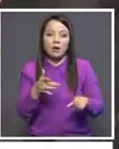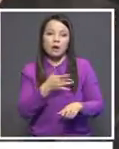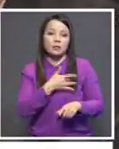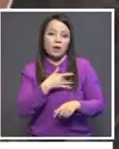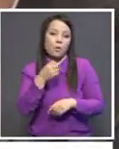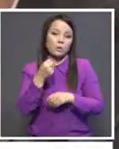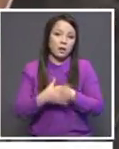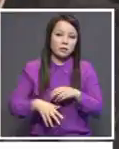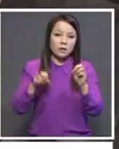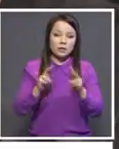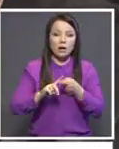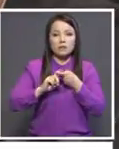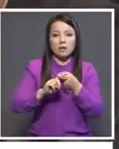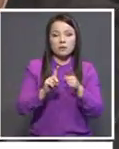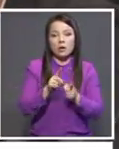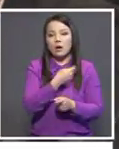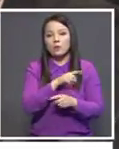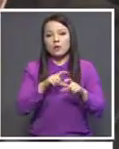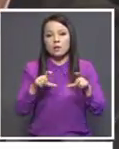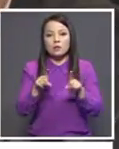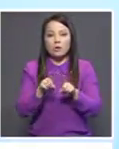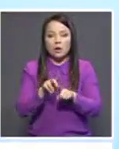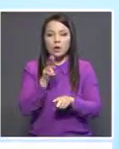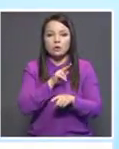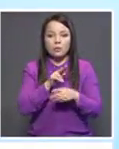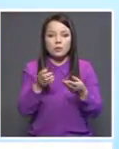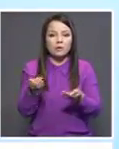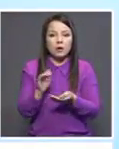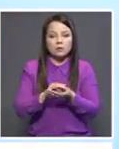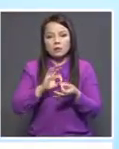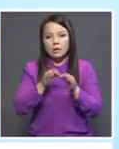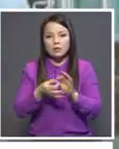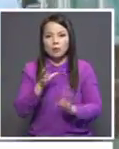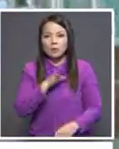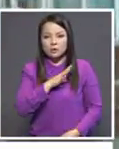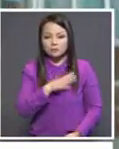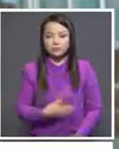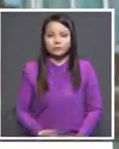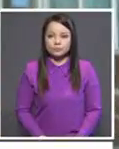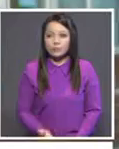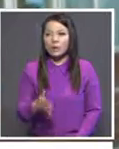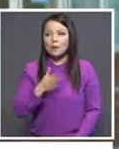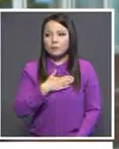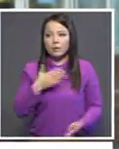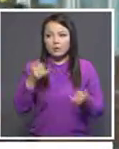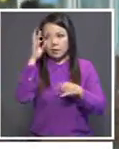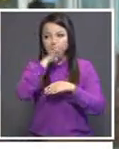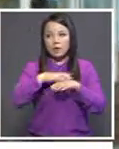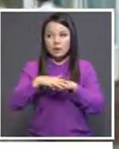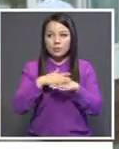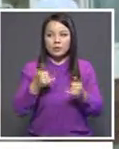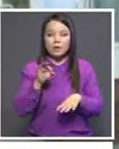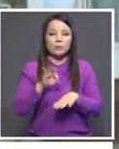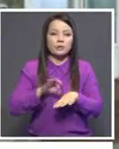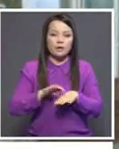кардиологиялық орталық және жұқпалы аурулар ауруханасында болып, жұмыс барысымен танысты. Елімізде қазір менингит ауруы өзекті